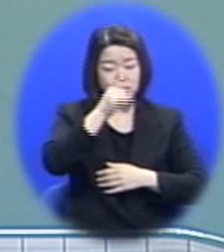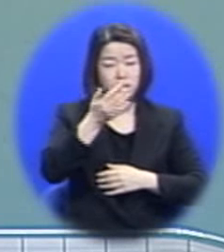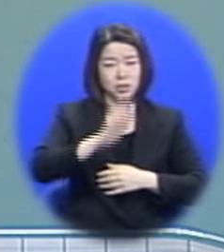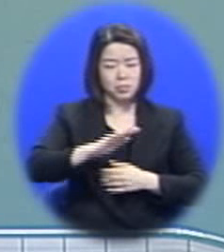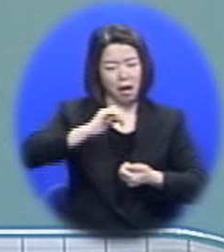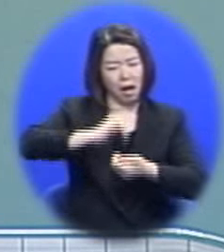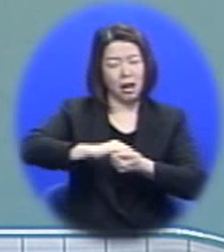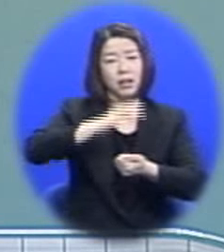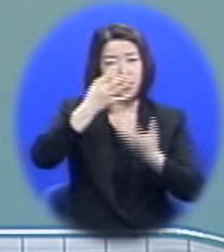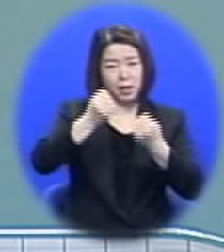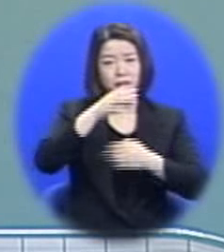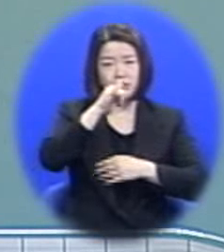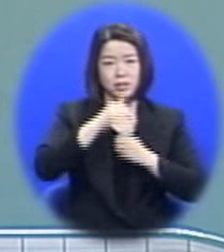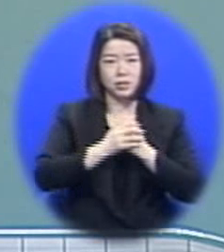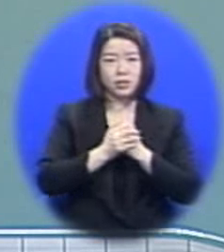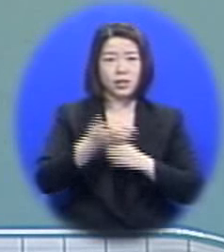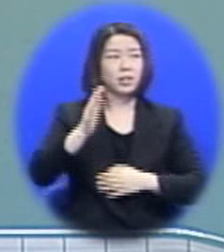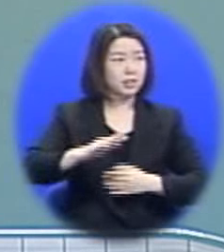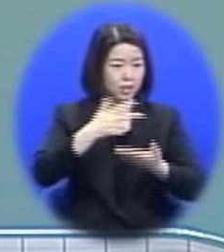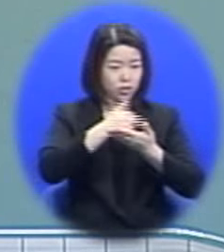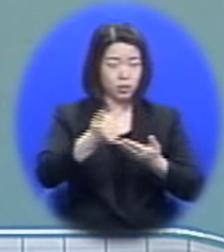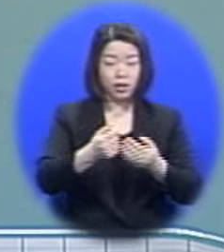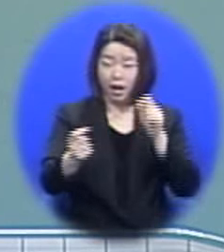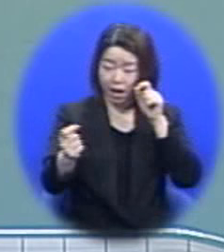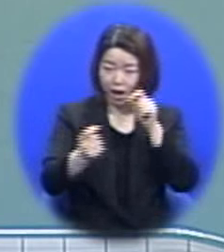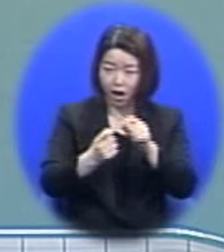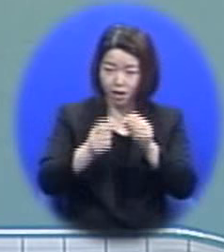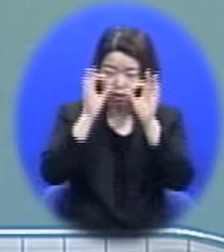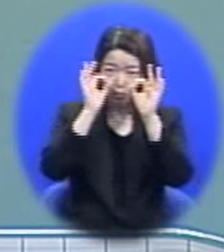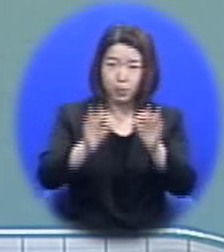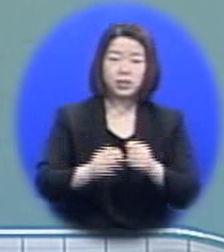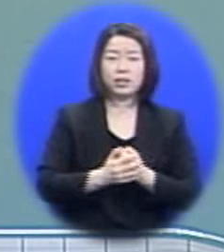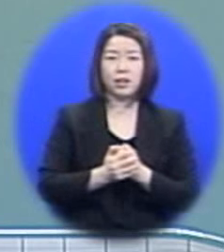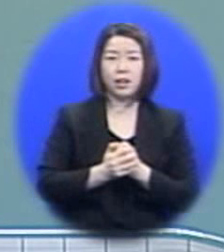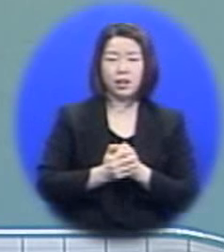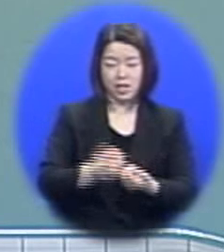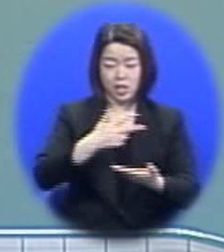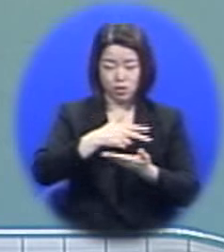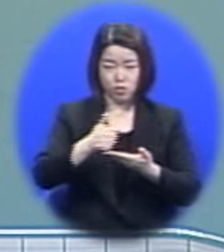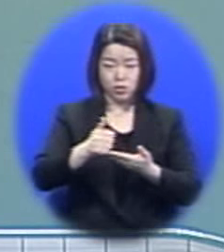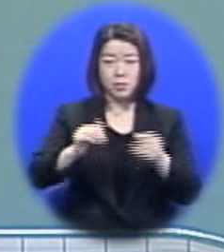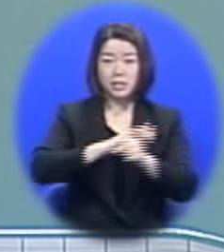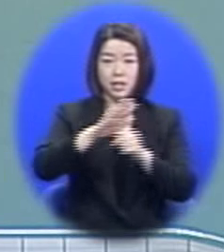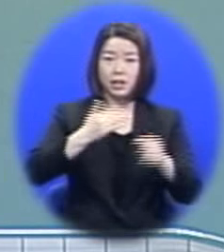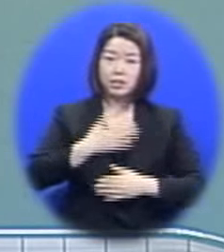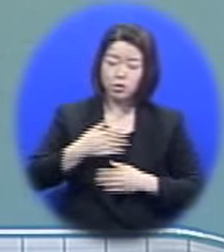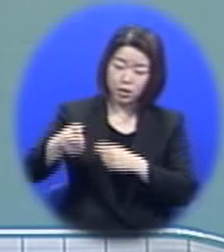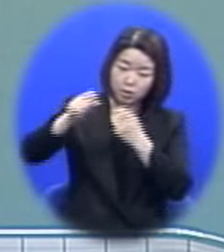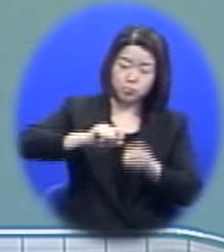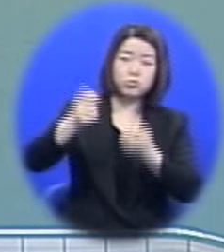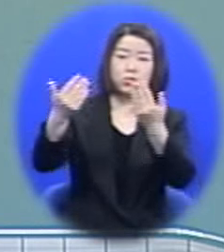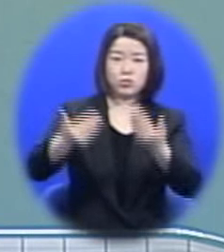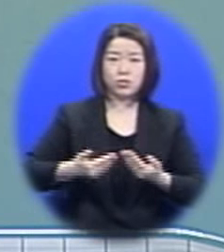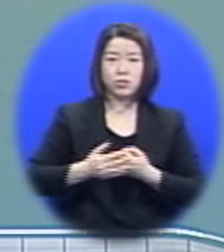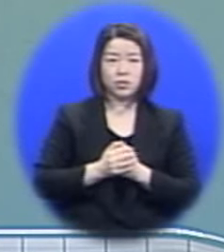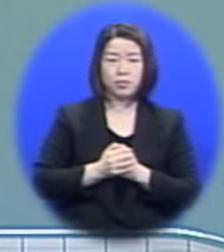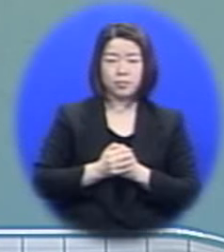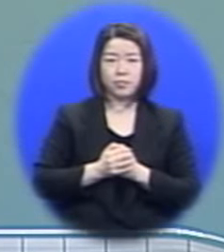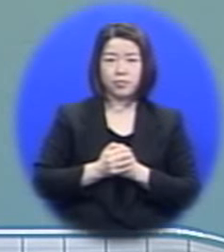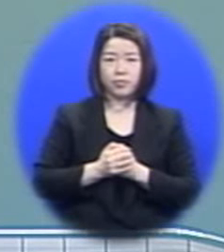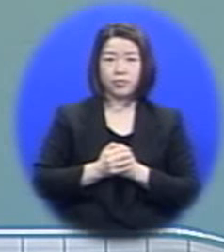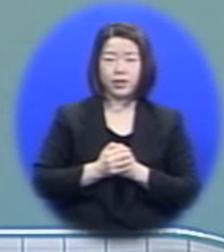많았어요. 근데 주님과 가까워지고 나니까 주님의 사랑을 주님이 저에게 부어 주시는 거야.